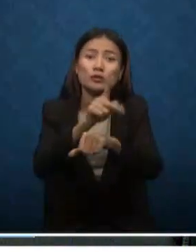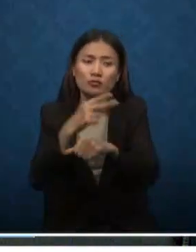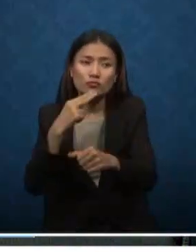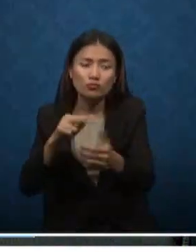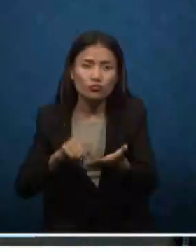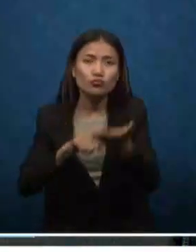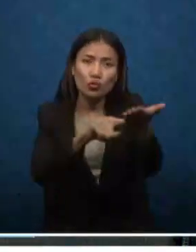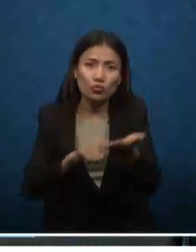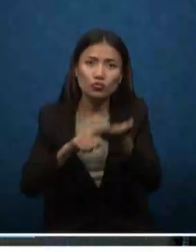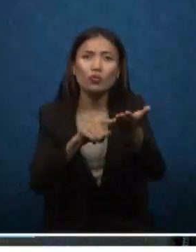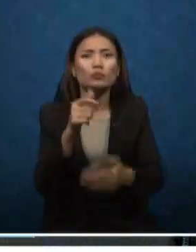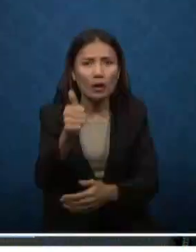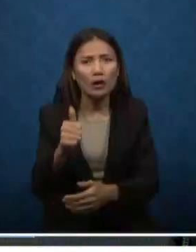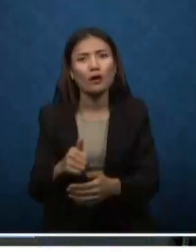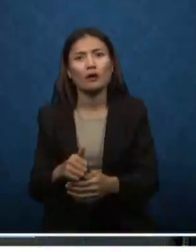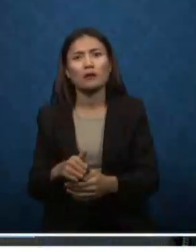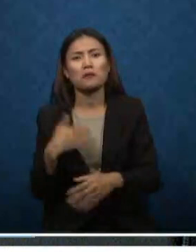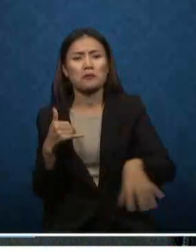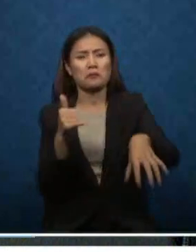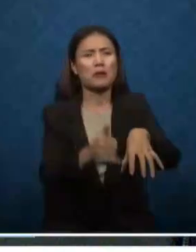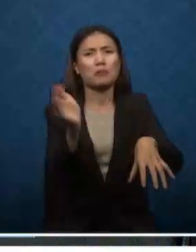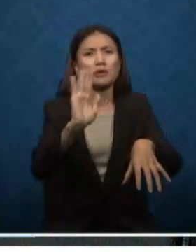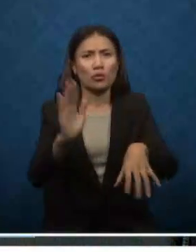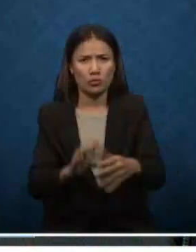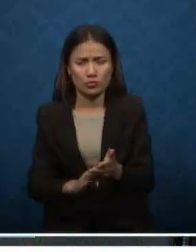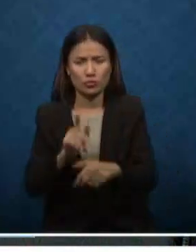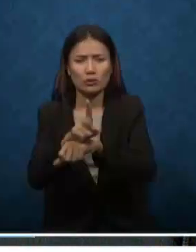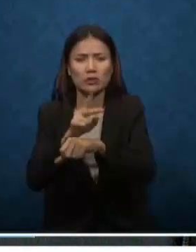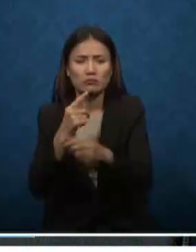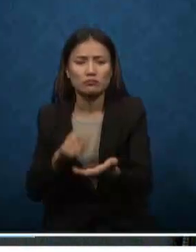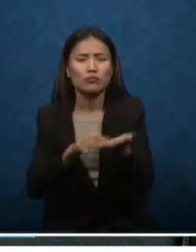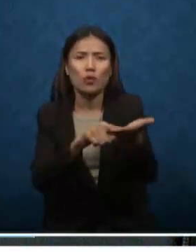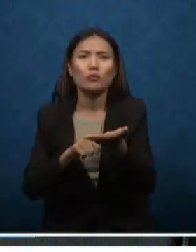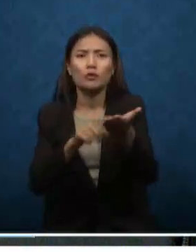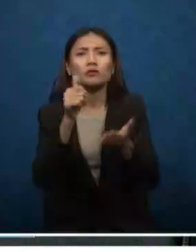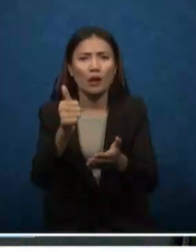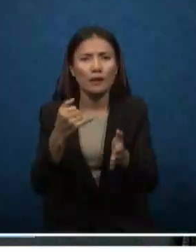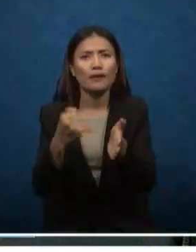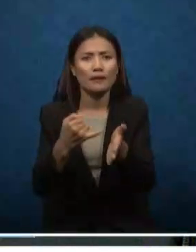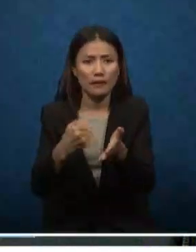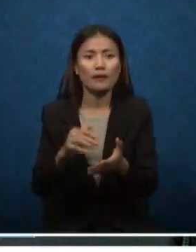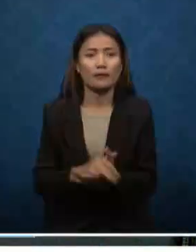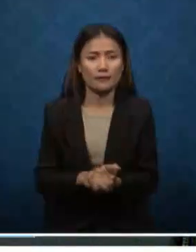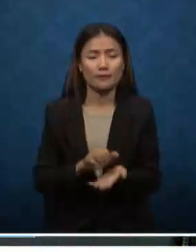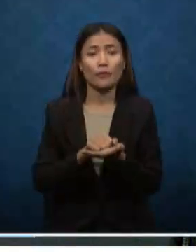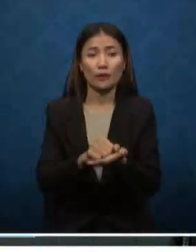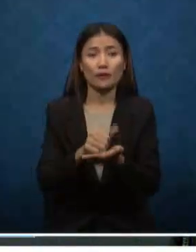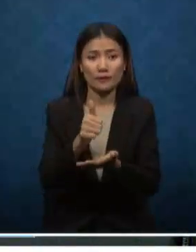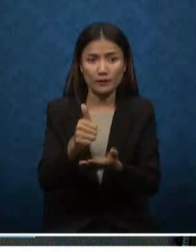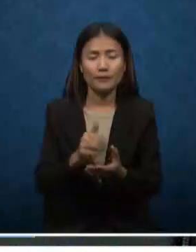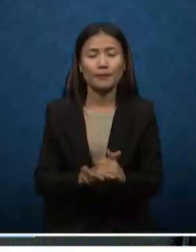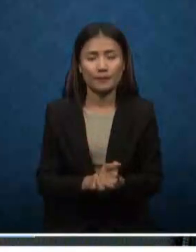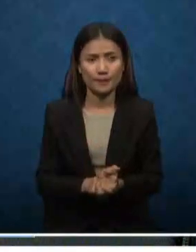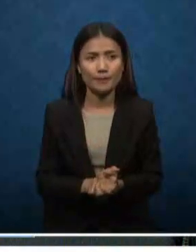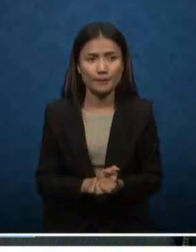ได้มากขึ้นนะครับเป็นการส่งเสริมเรื่องของระบบการยื่นเรื่องที่จ